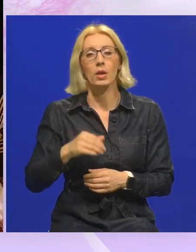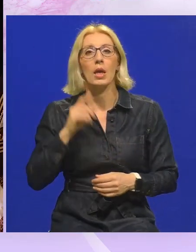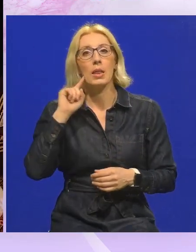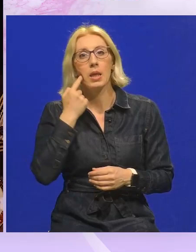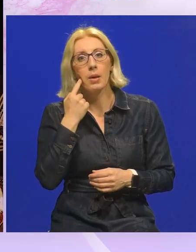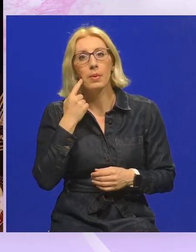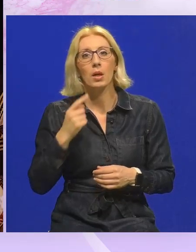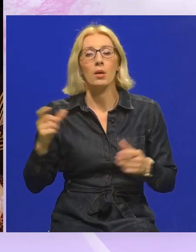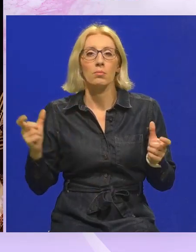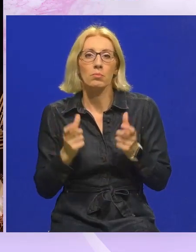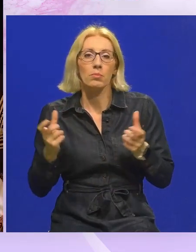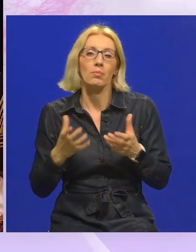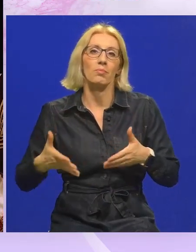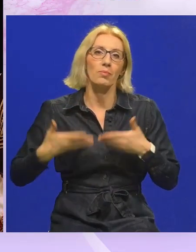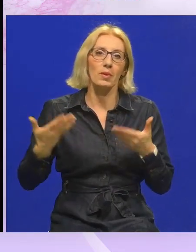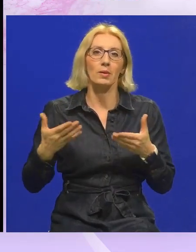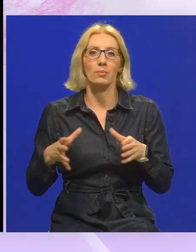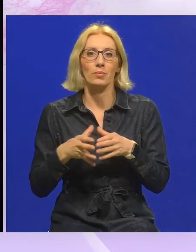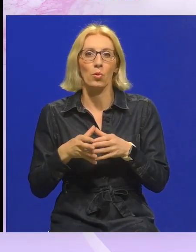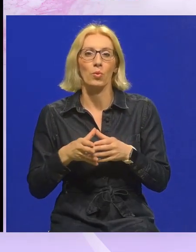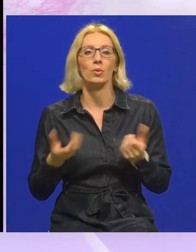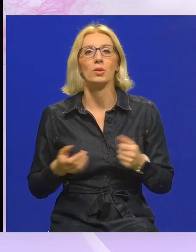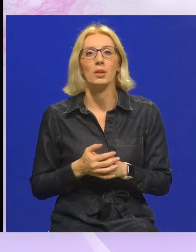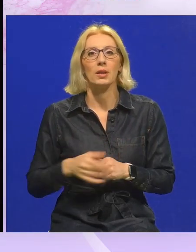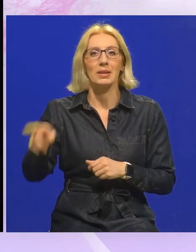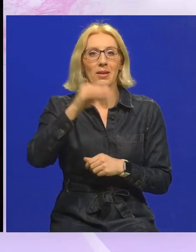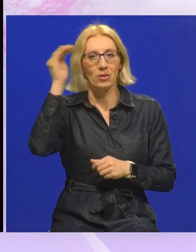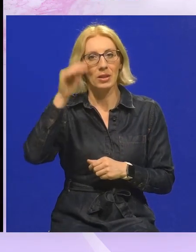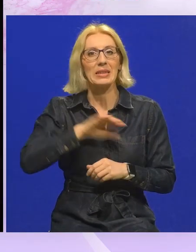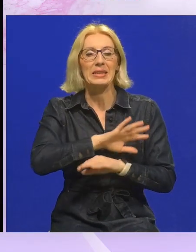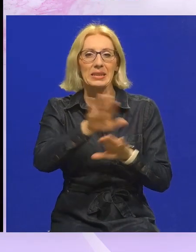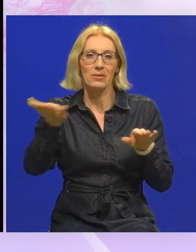ugodan boravak i ugodno druženje večera sa svima.